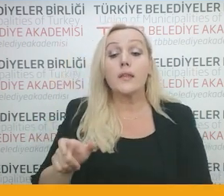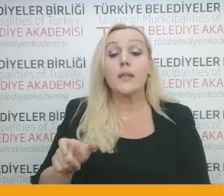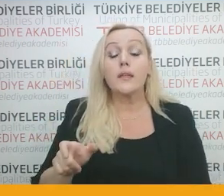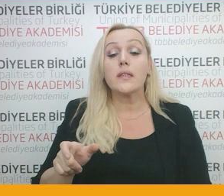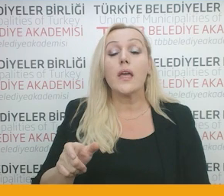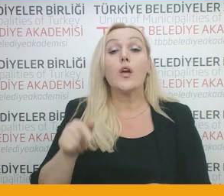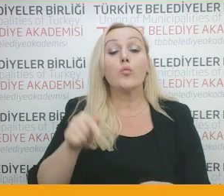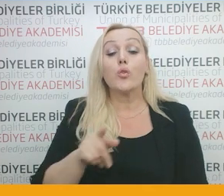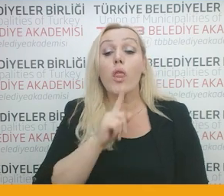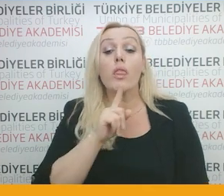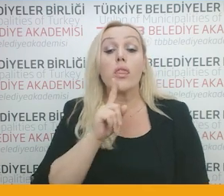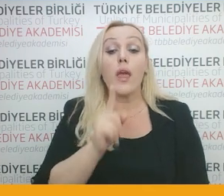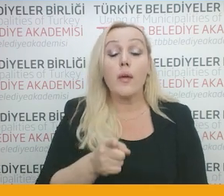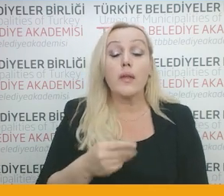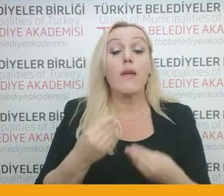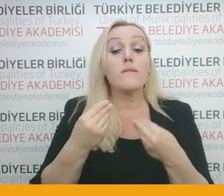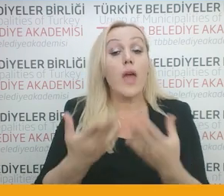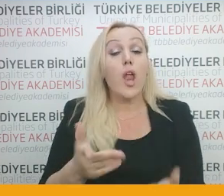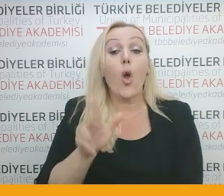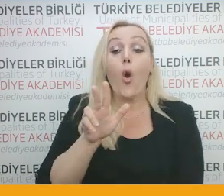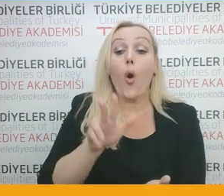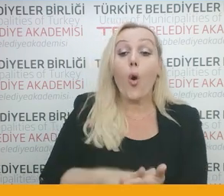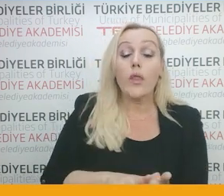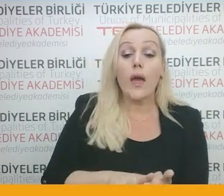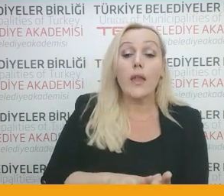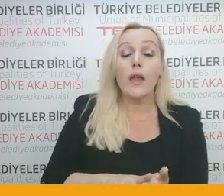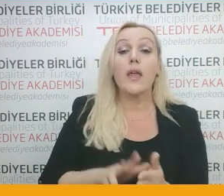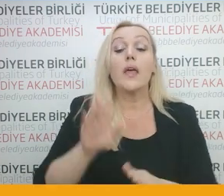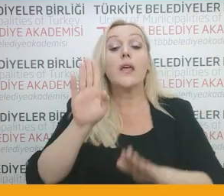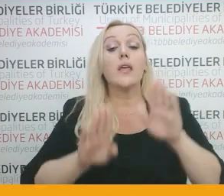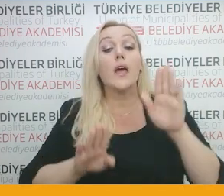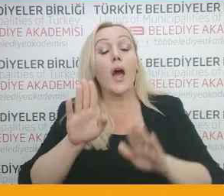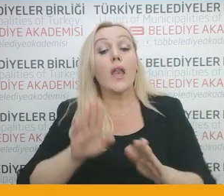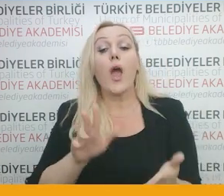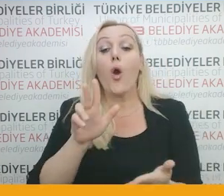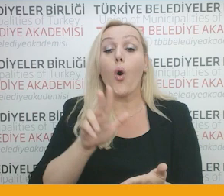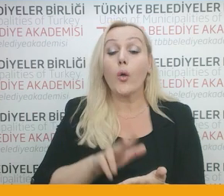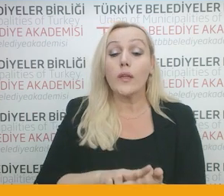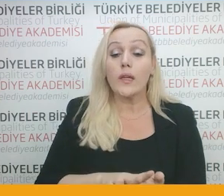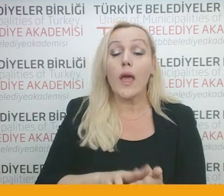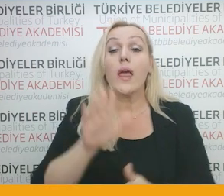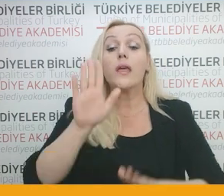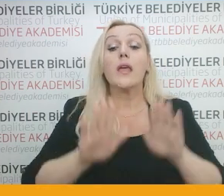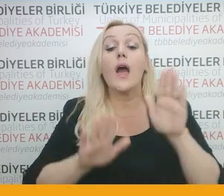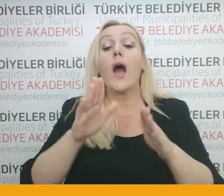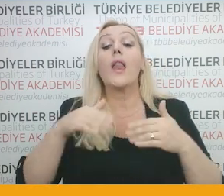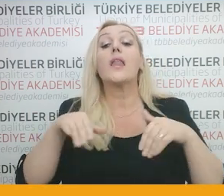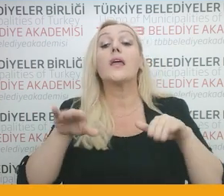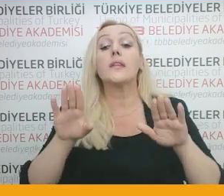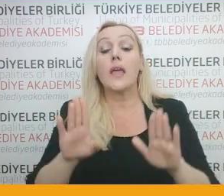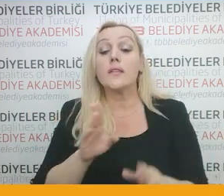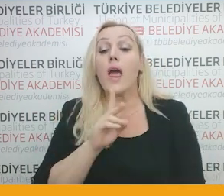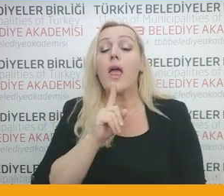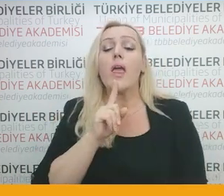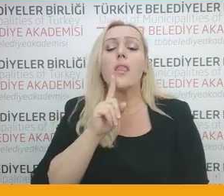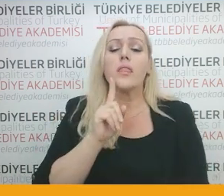harcama talimatını verir, talimatlandırır, onaylar. İhale ise ihale onayı, ihale değilse bir harcama talimatı